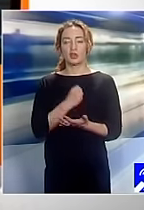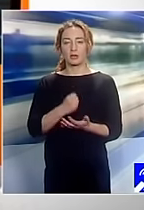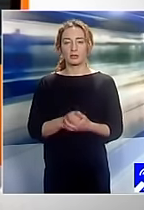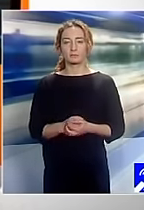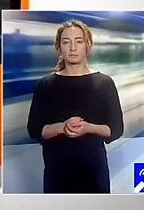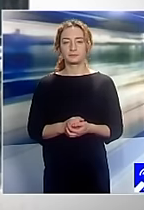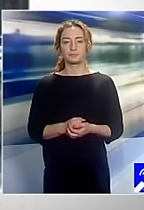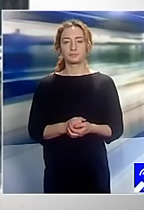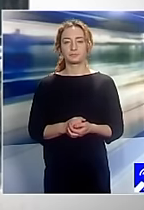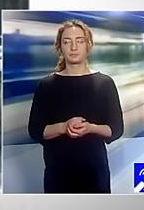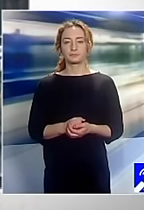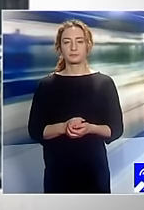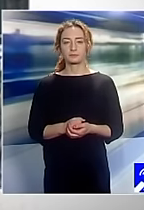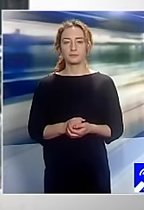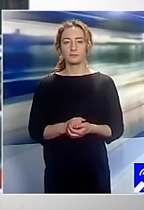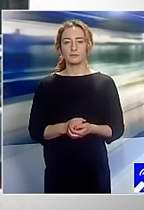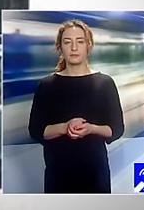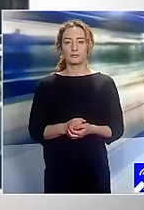rog!